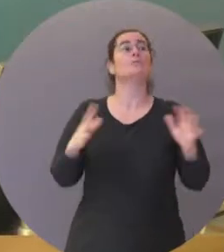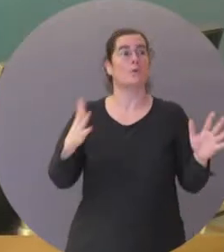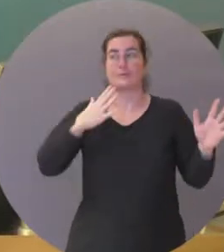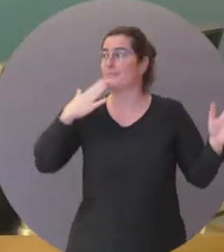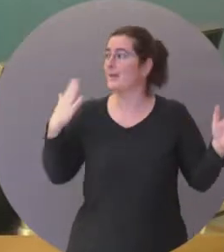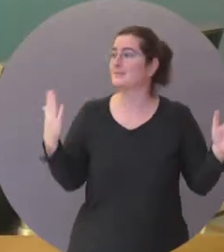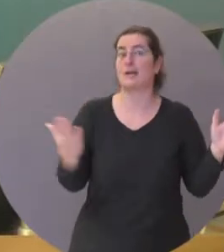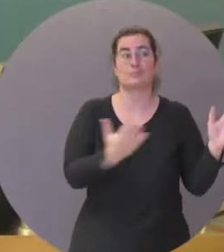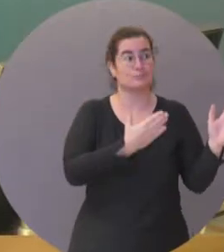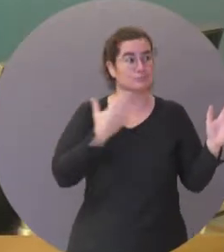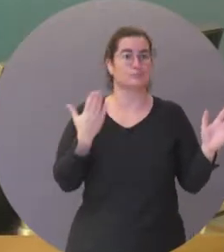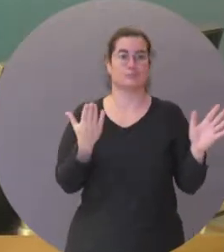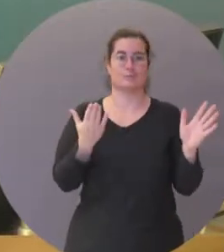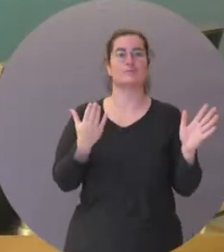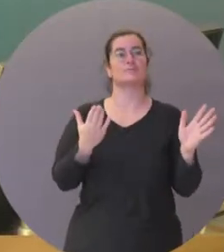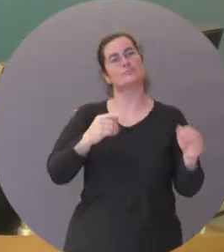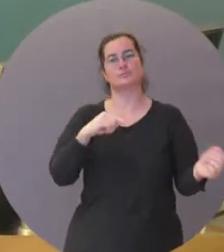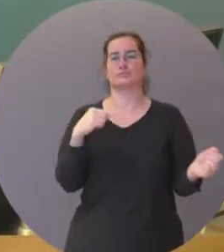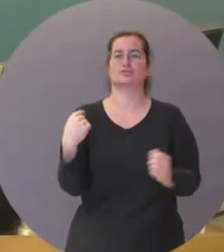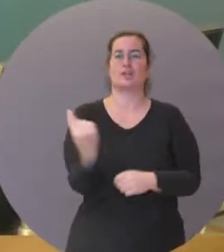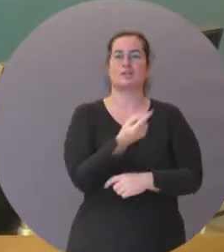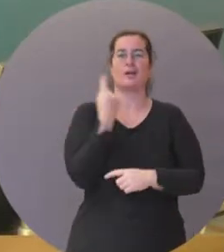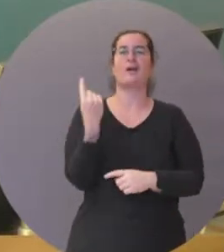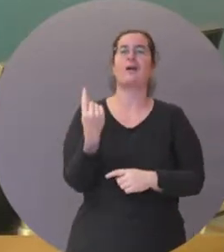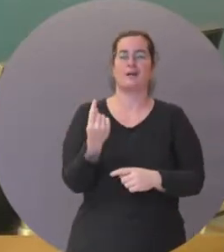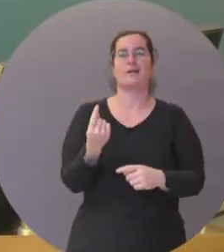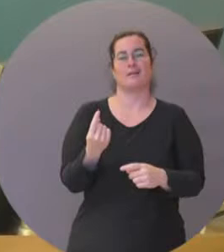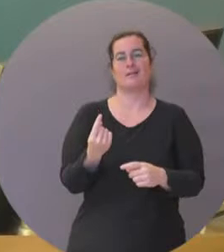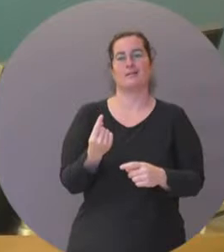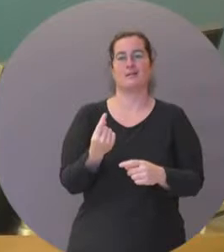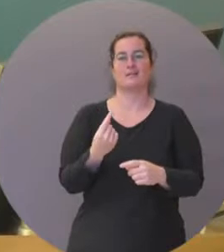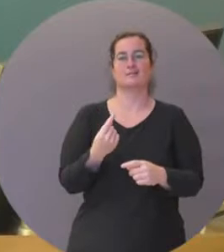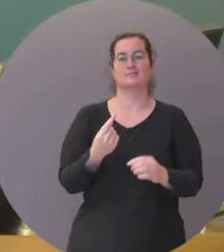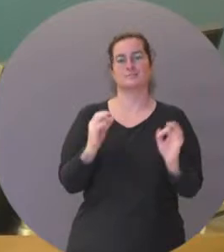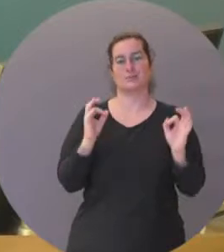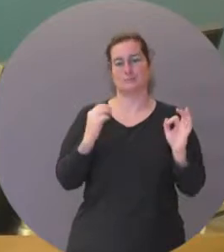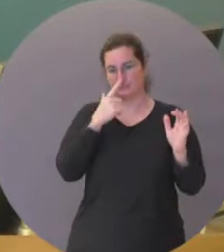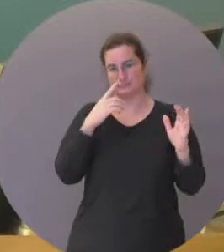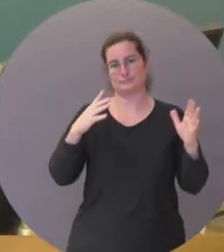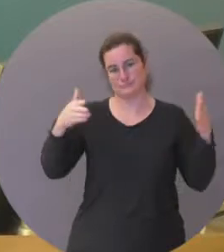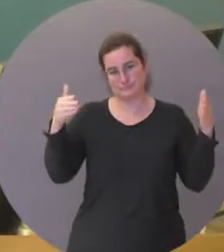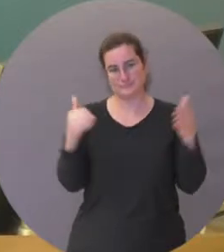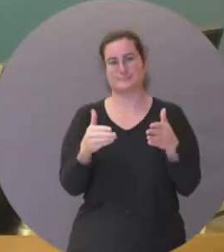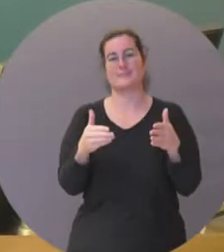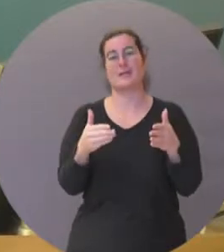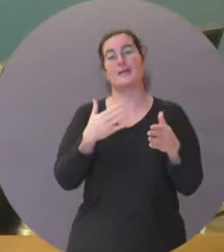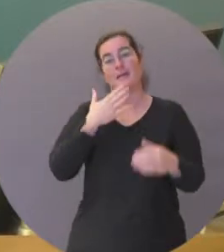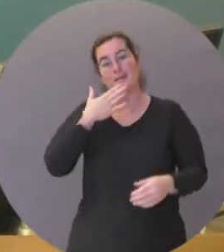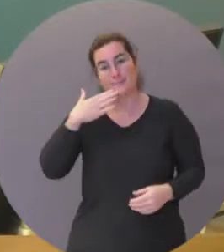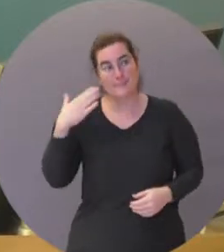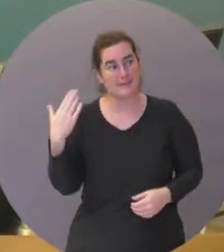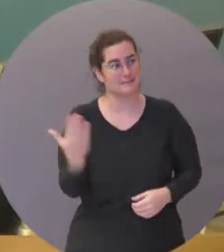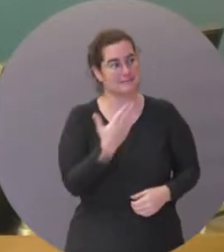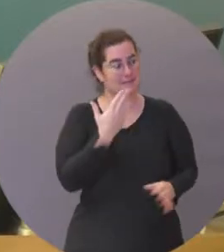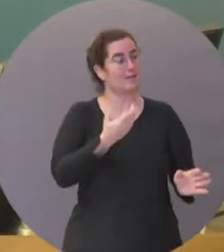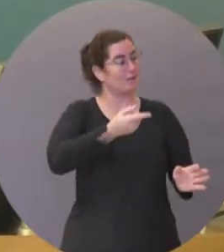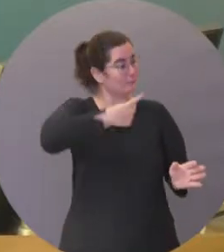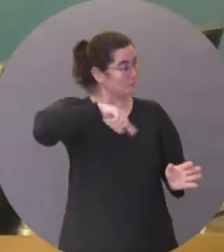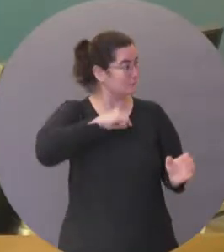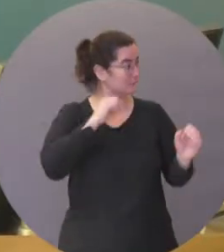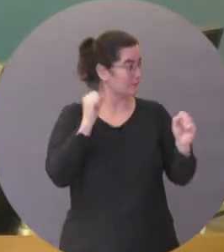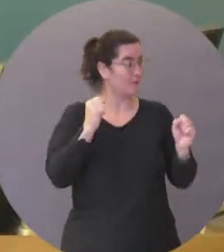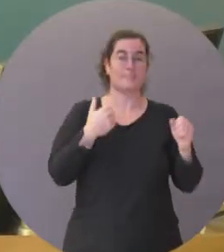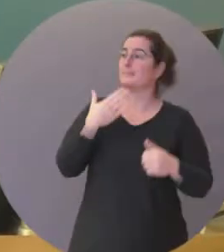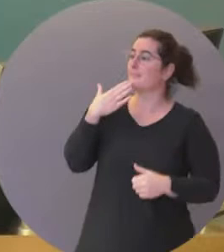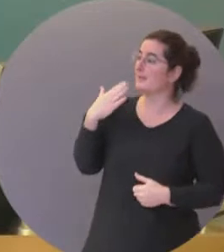chers collègues de l'attention que vous avez porté à ce phénomène et encore une fois en votre nom je remercie Monsieur le